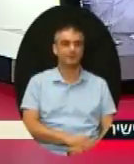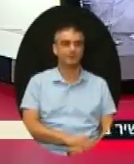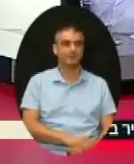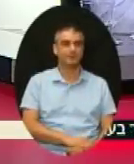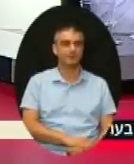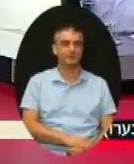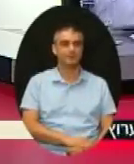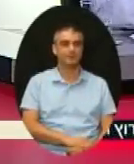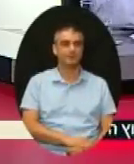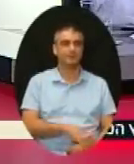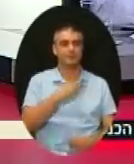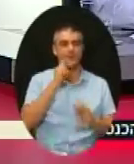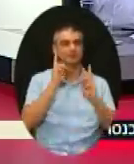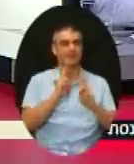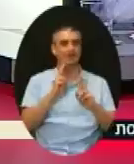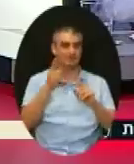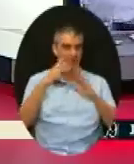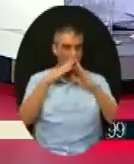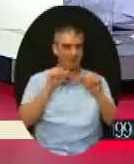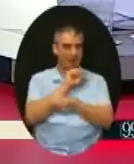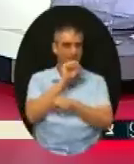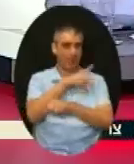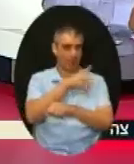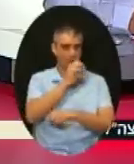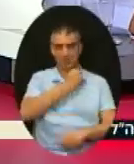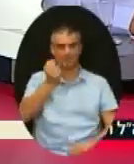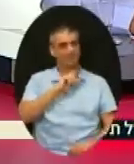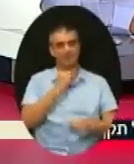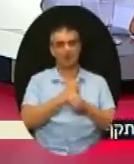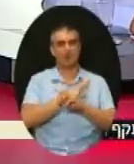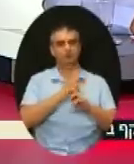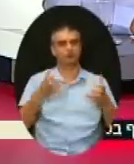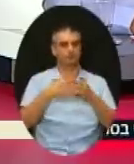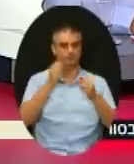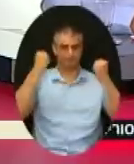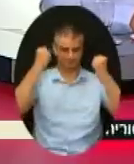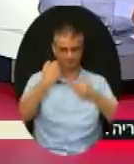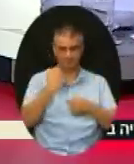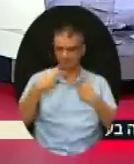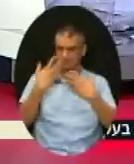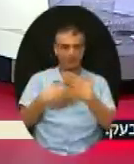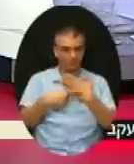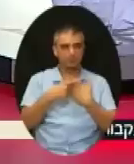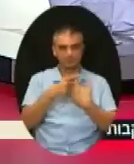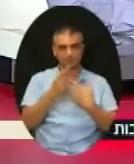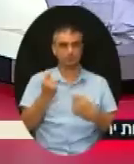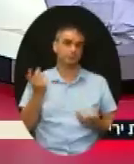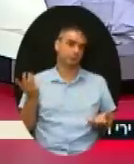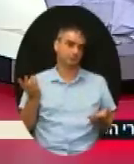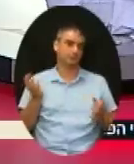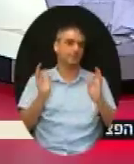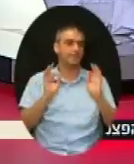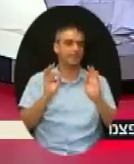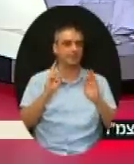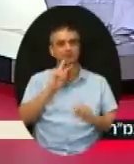צריכים להפסיק את מעל המחאה הזה, ובעצם גם לא לעשות את העצרת שהם פרסמו בימים האחרונים, וזה מוביל אותנו, אם תרצי,